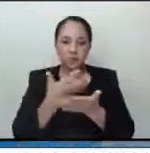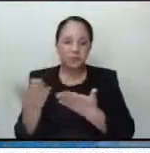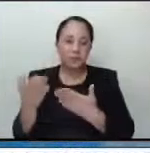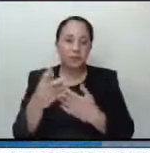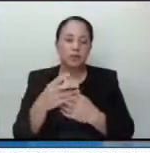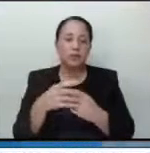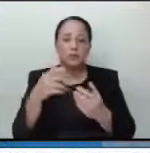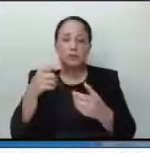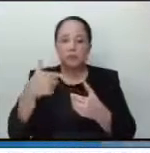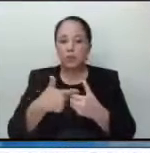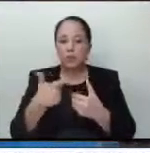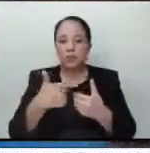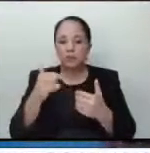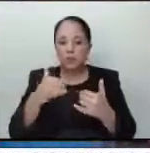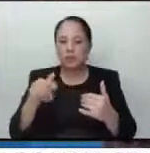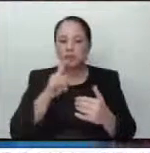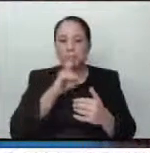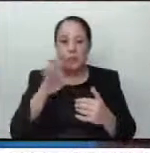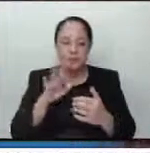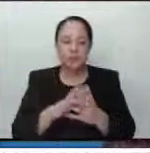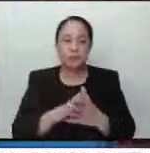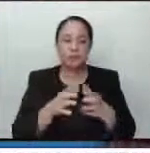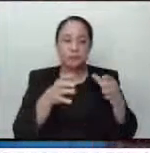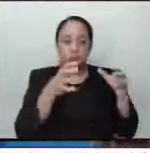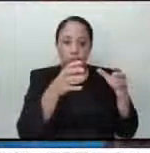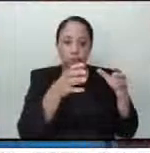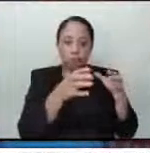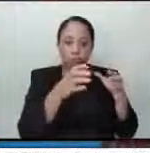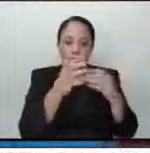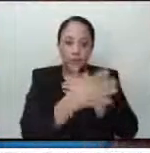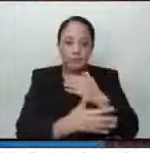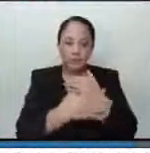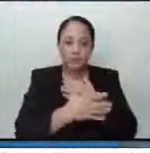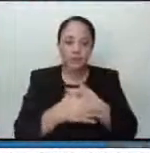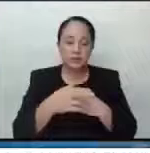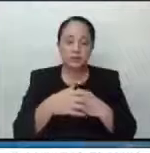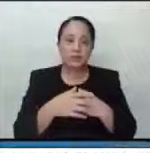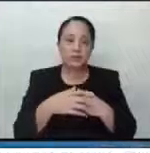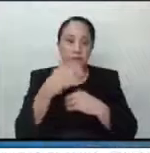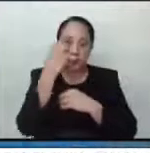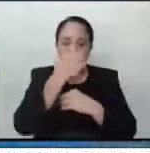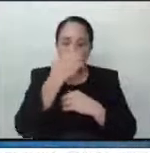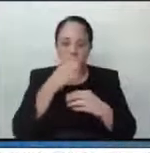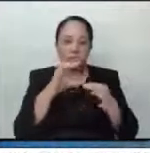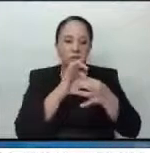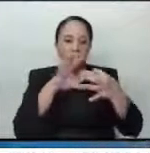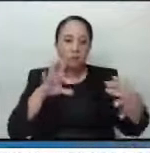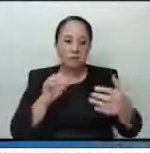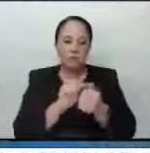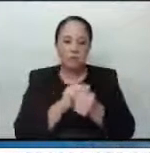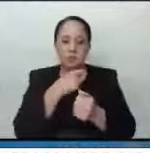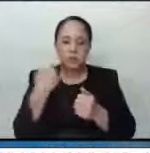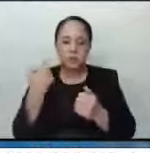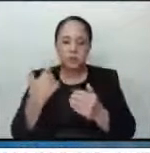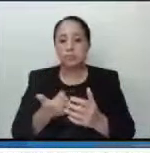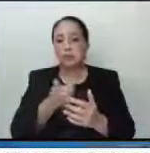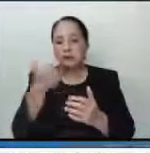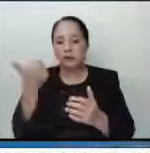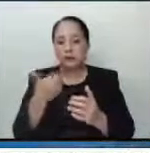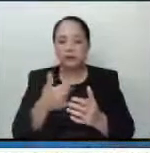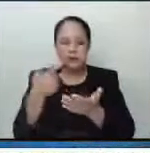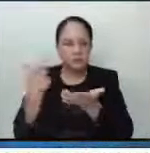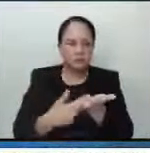na putulin na ang coal import sa Russia. Nagpulong din ang mga foreign minister sa Brussels upang talakayin